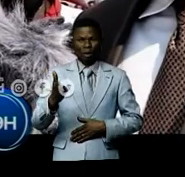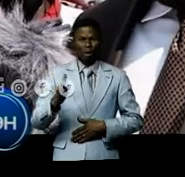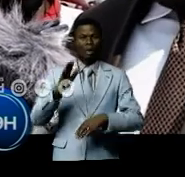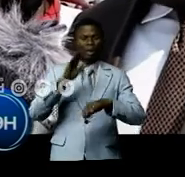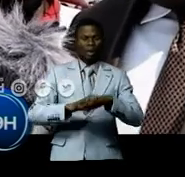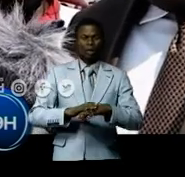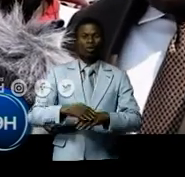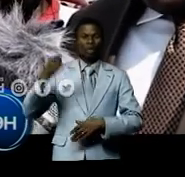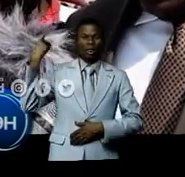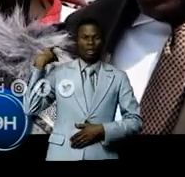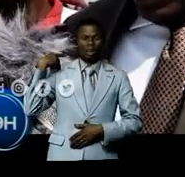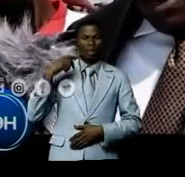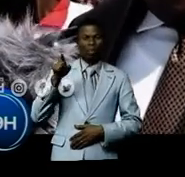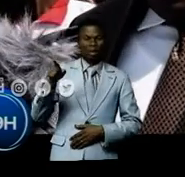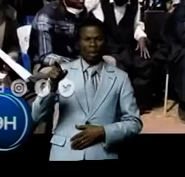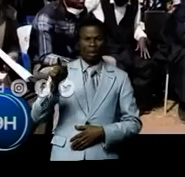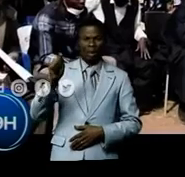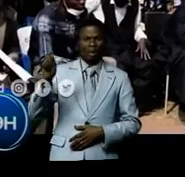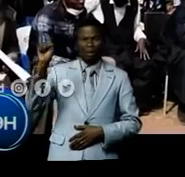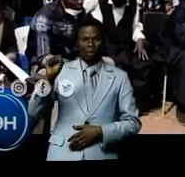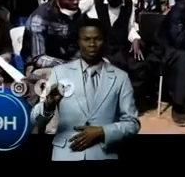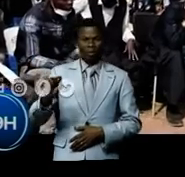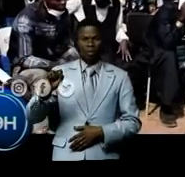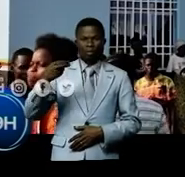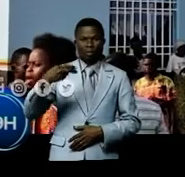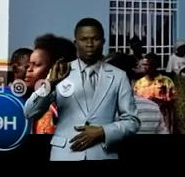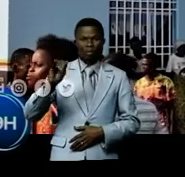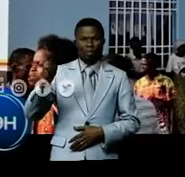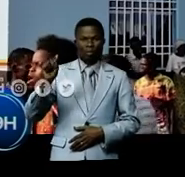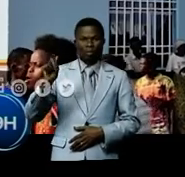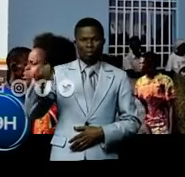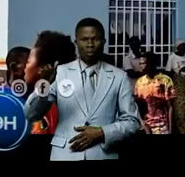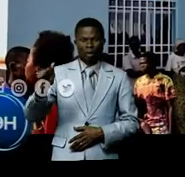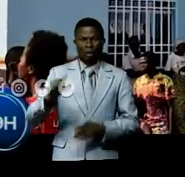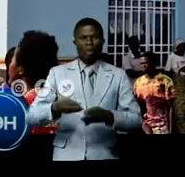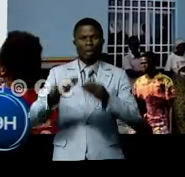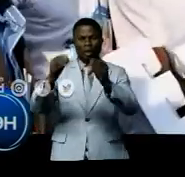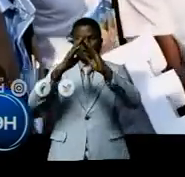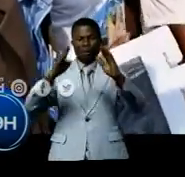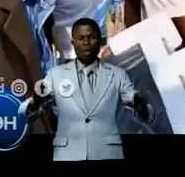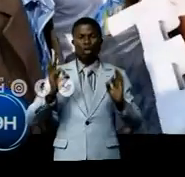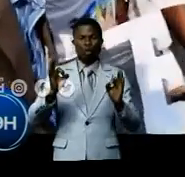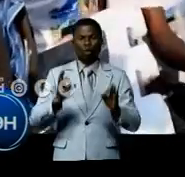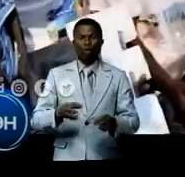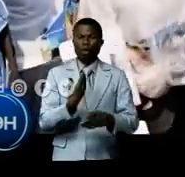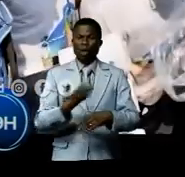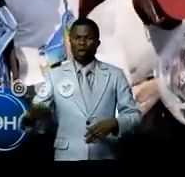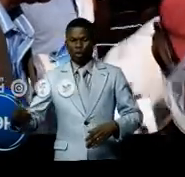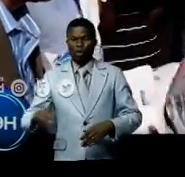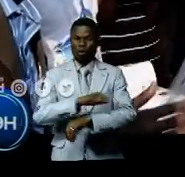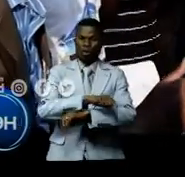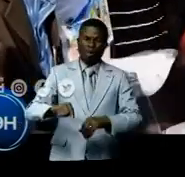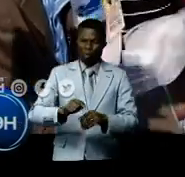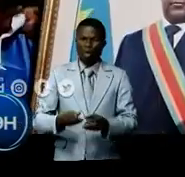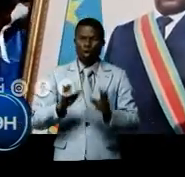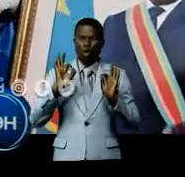de Chikapa, l'honorable Guy Mafuta, a doté ce secteur d'un bâtiment moderne et équipé avec les matériels des technologies de pointe.